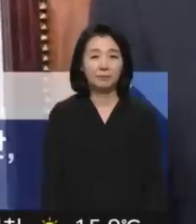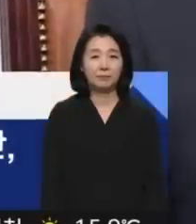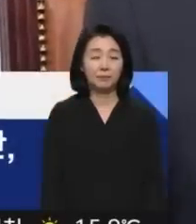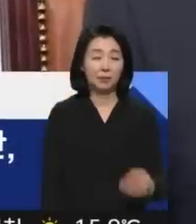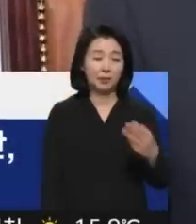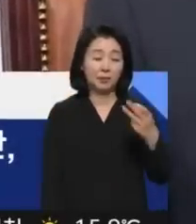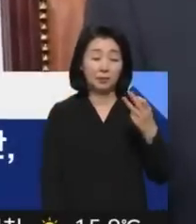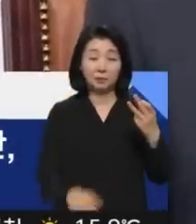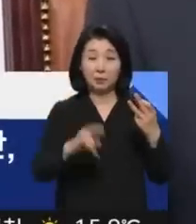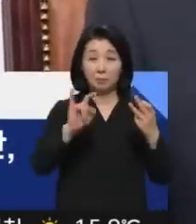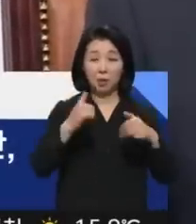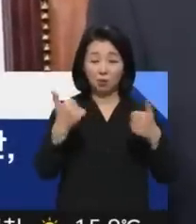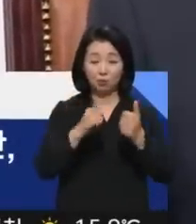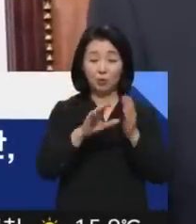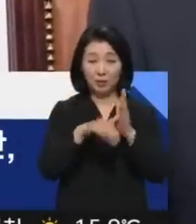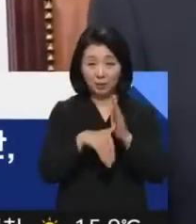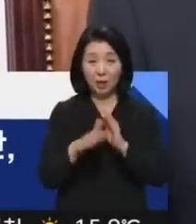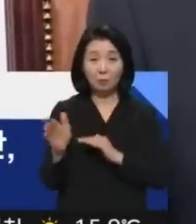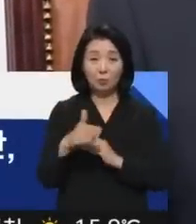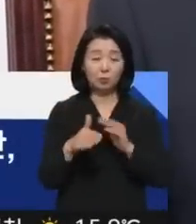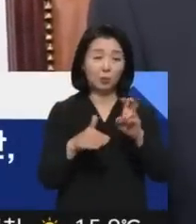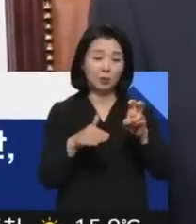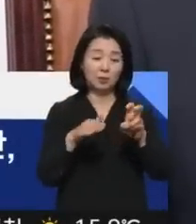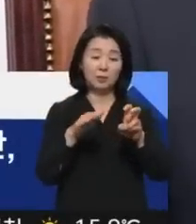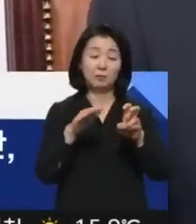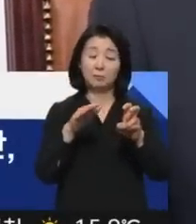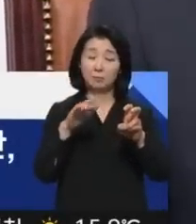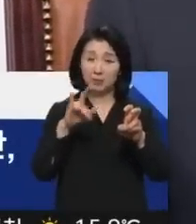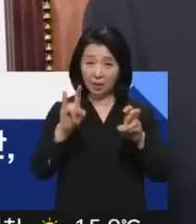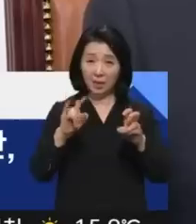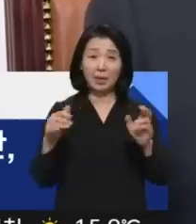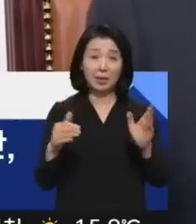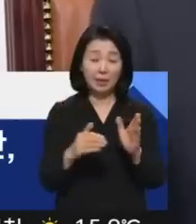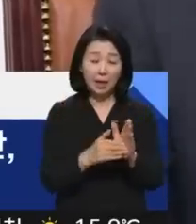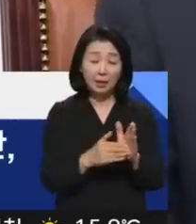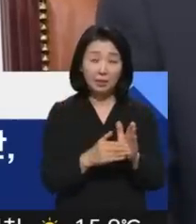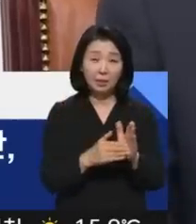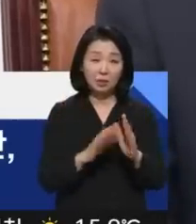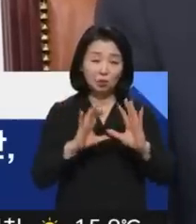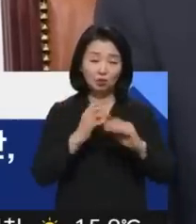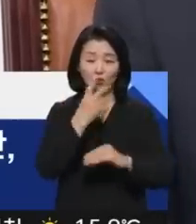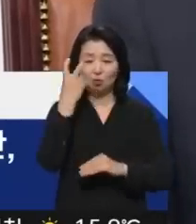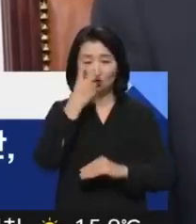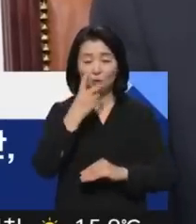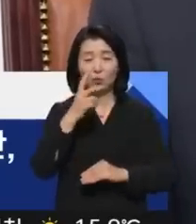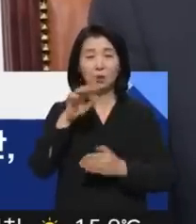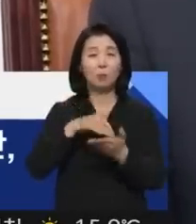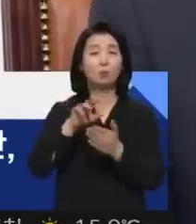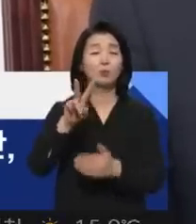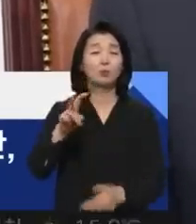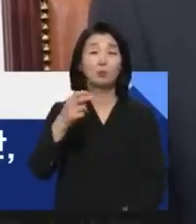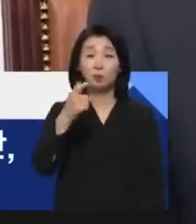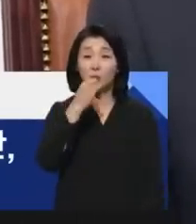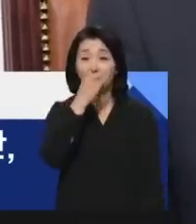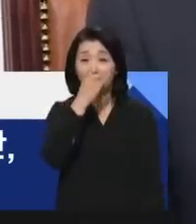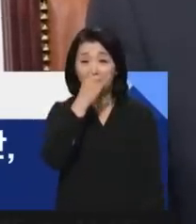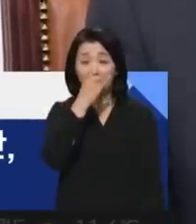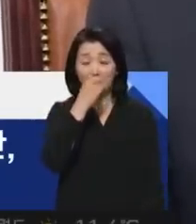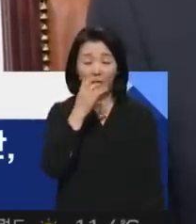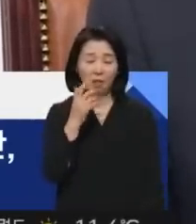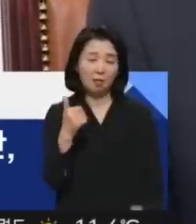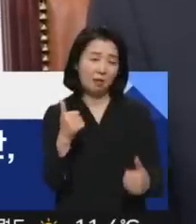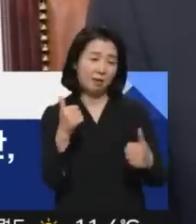제13대 국회부터 지난 20대까지 총 26차례의 국정조사가 실시되었지만은 정상